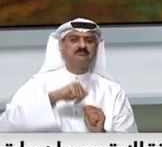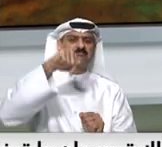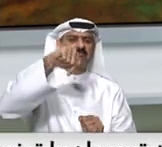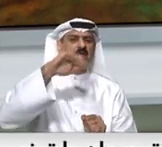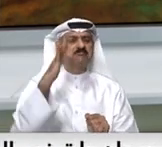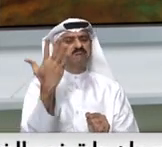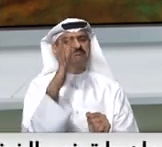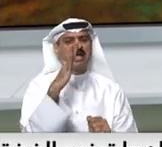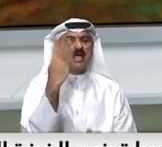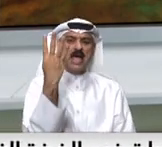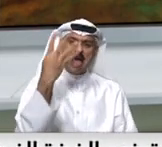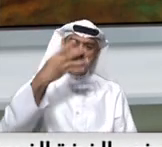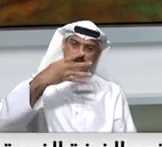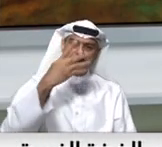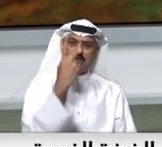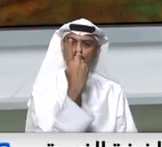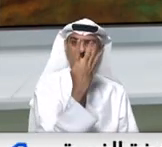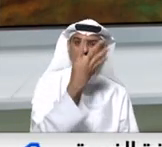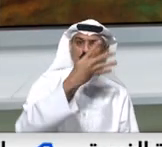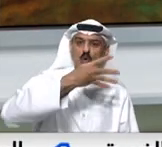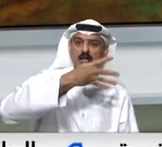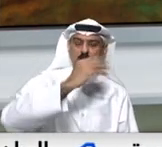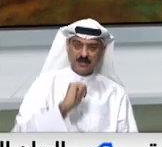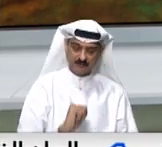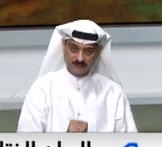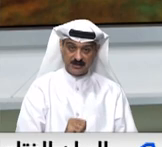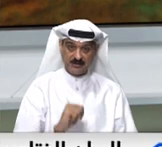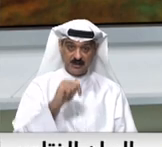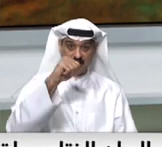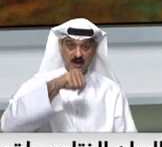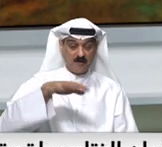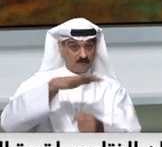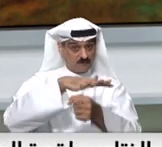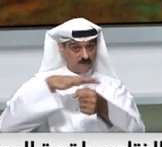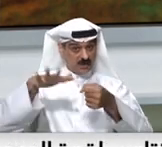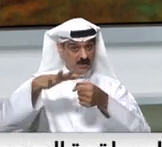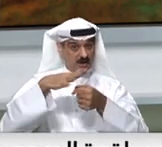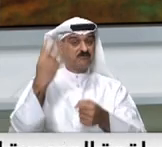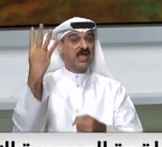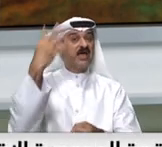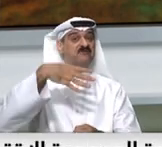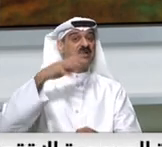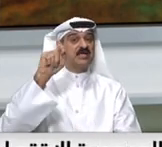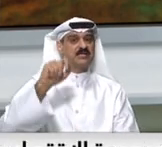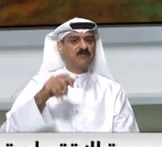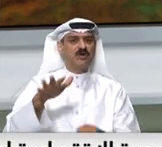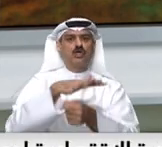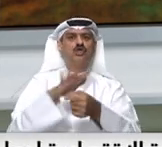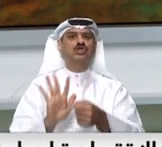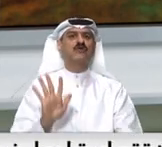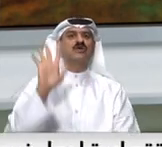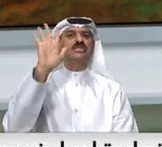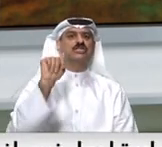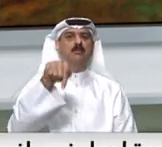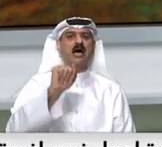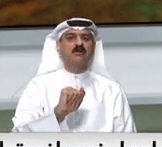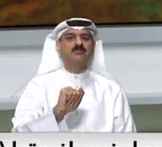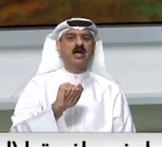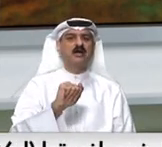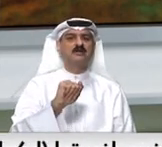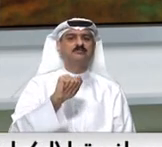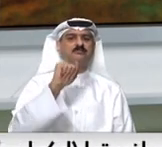ما بين الاربعين الى الواحد واربعين درجه مئويه اربعين درجه مئويه جزرنا الشماليه ورببوبيان ايضا